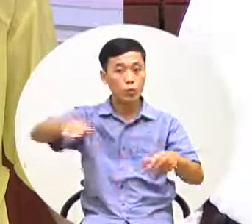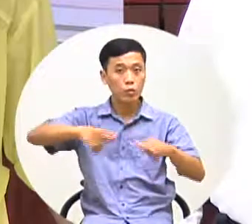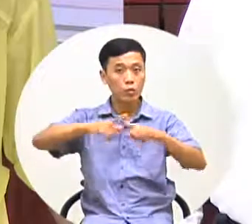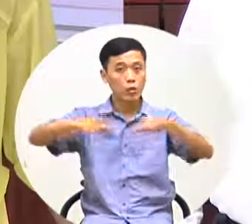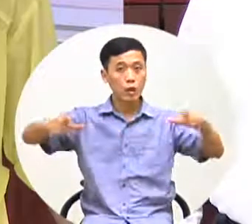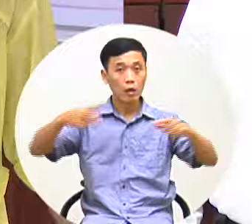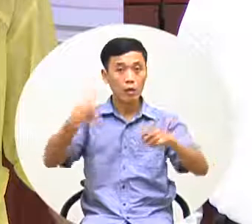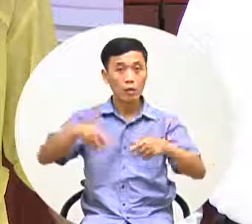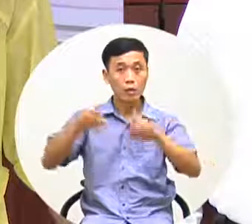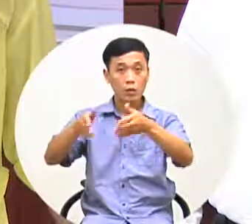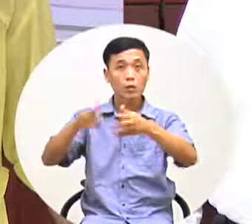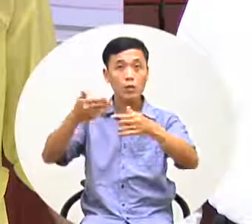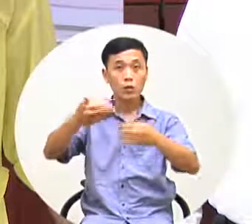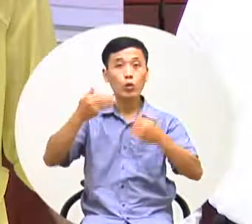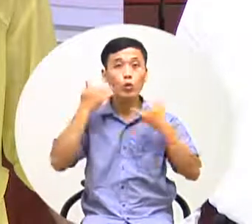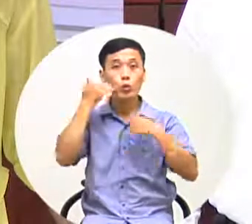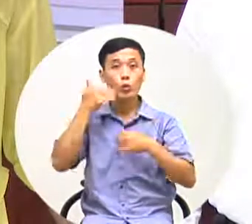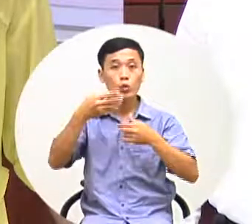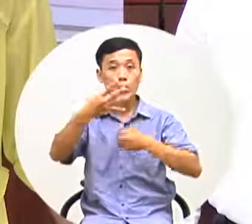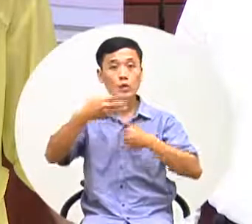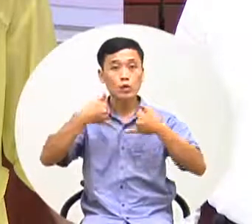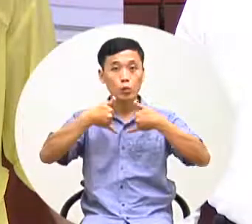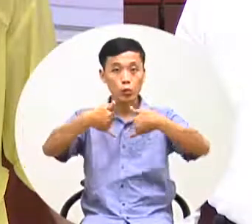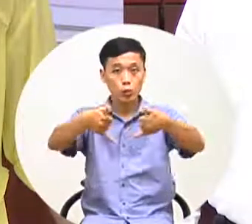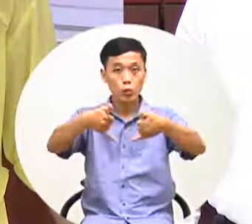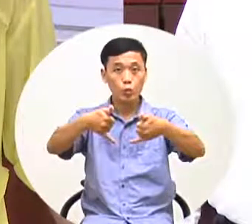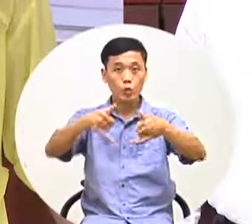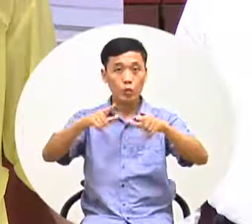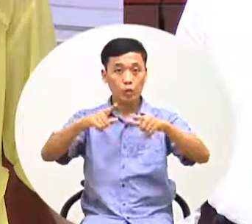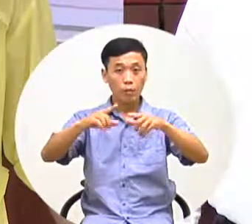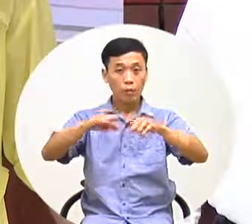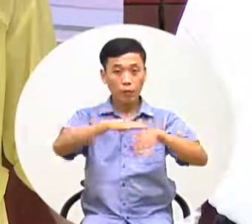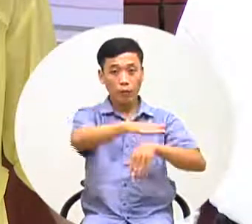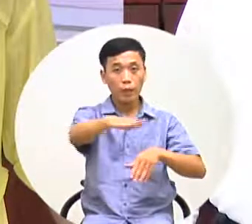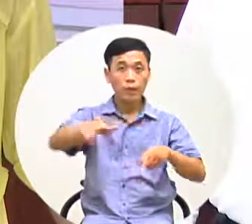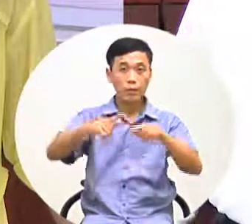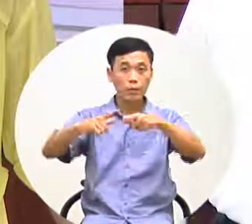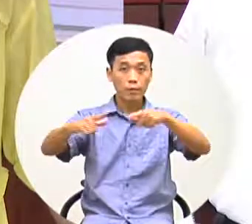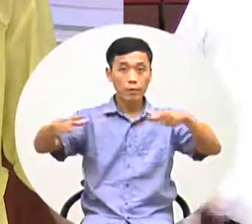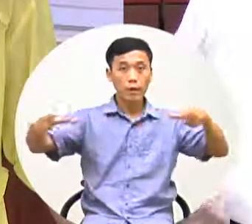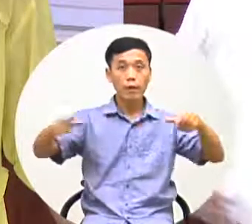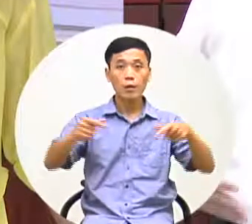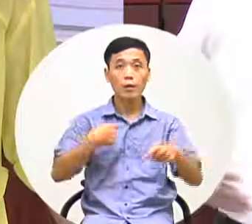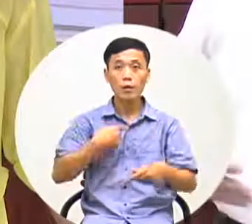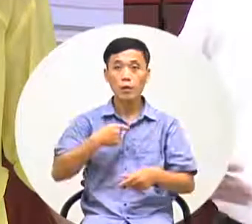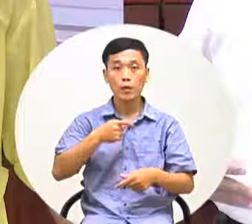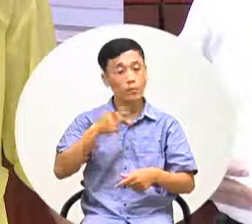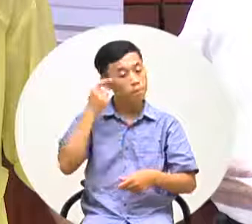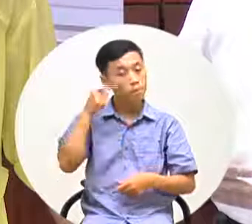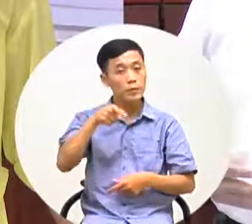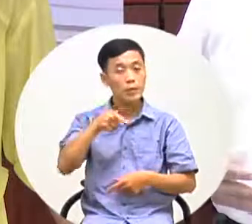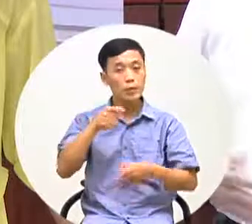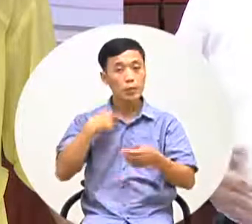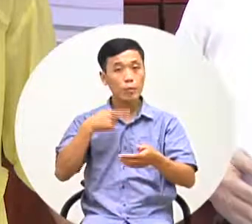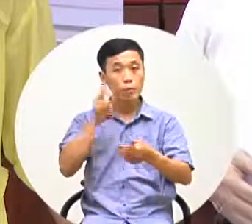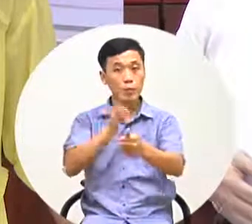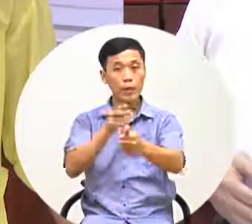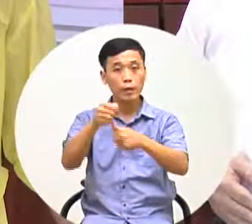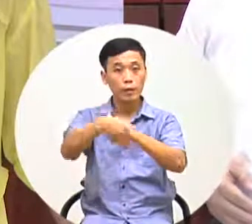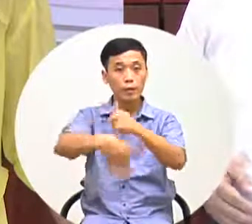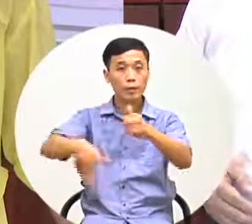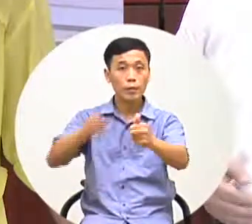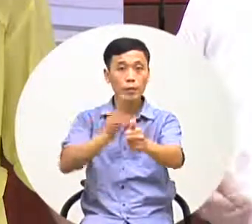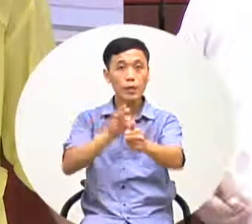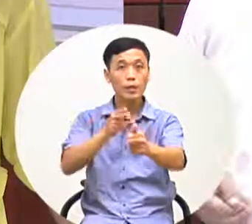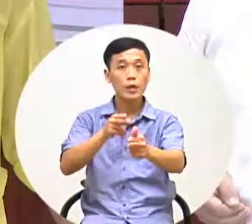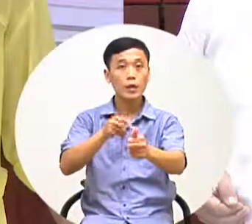分，面积也比较大啦，啊，这个我想我会请我们同仁。是不是朝我们有一个叫做路段跑铺